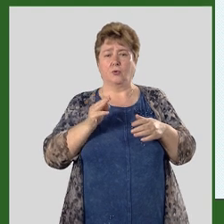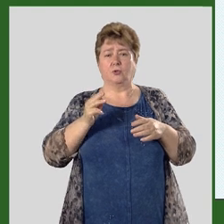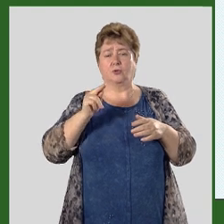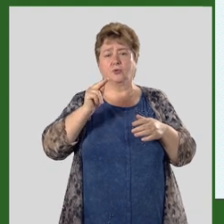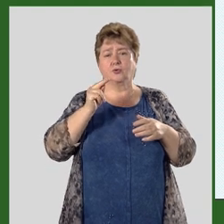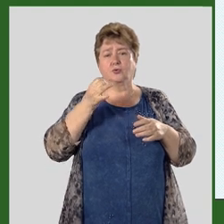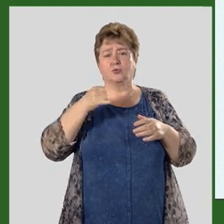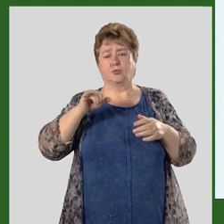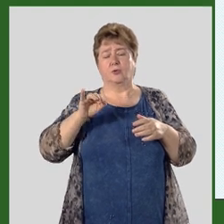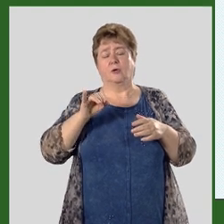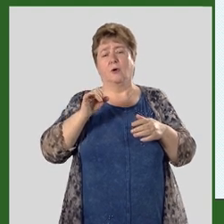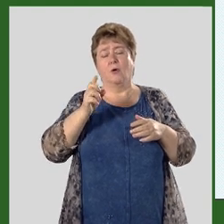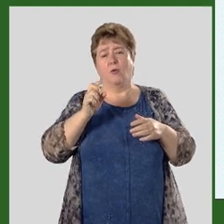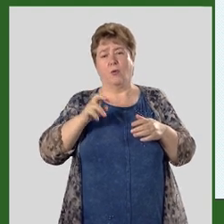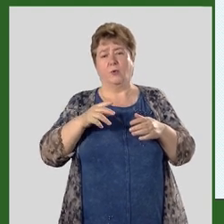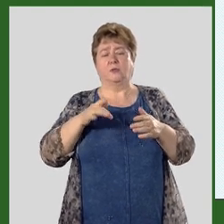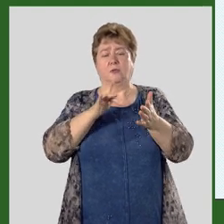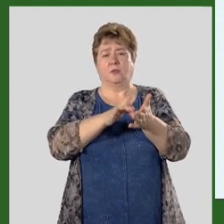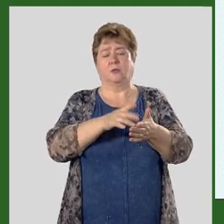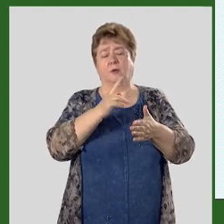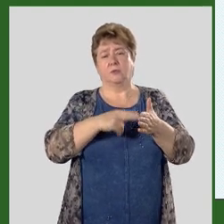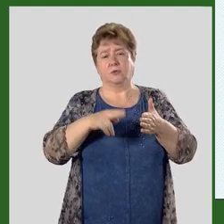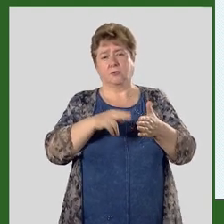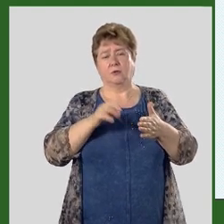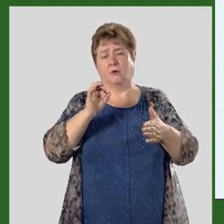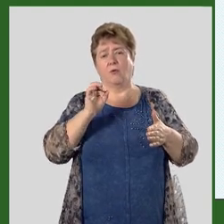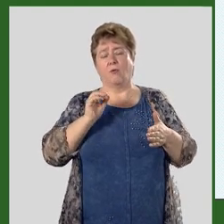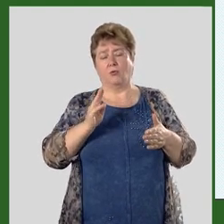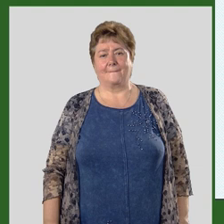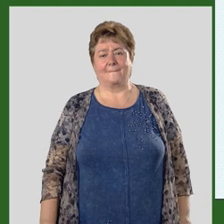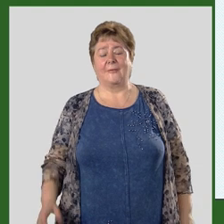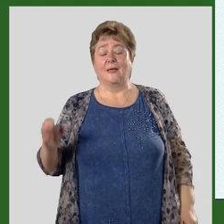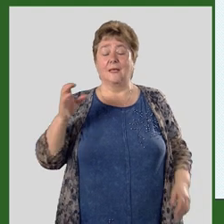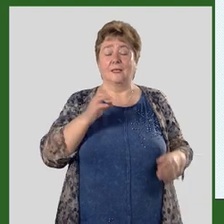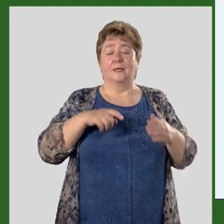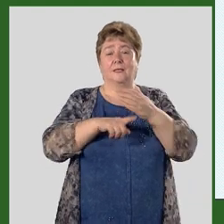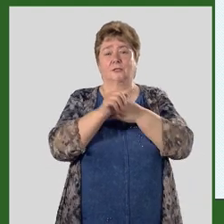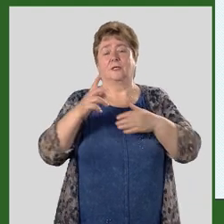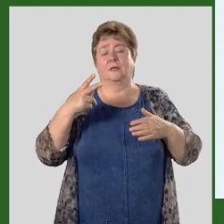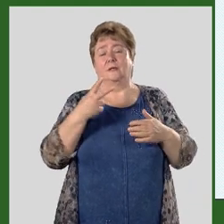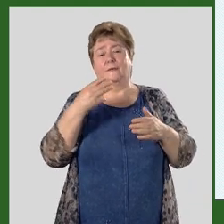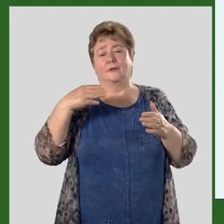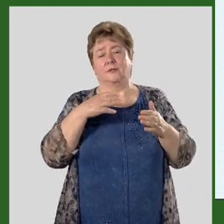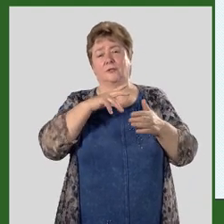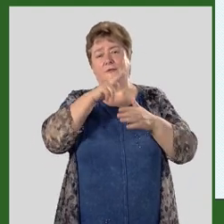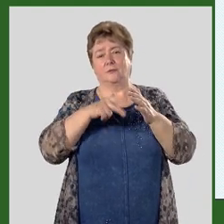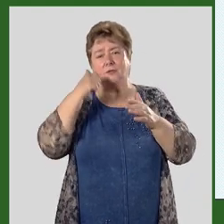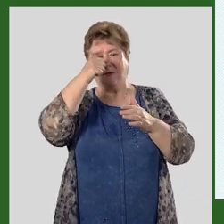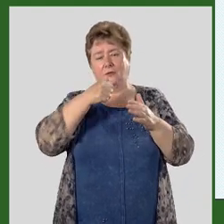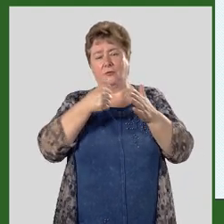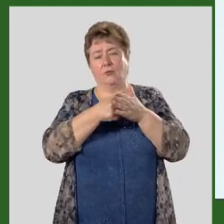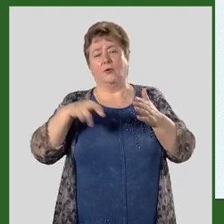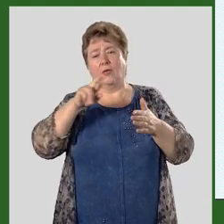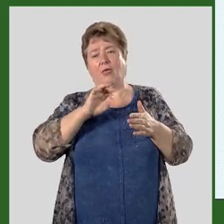и Чуйская области, а также города Бишкек и Ош. С начала 2018 года